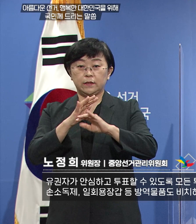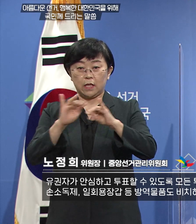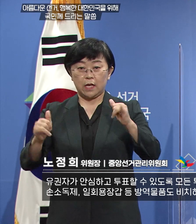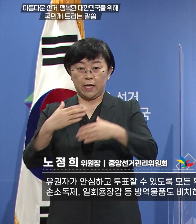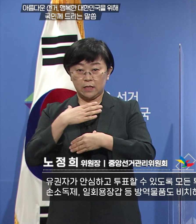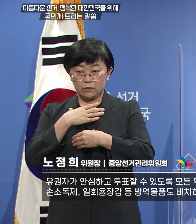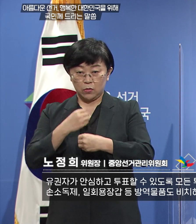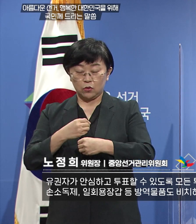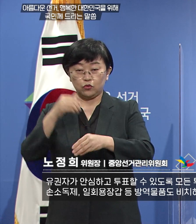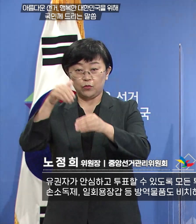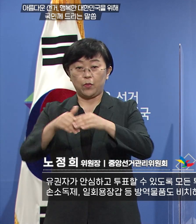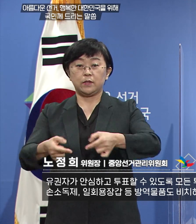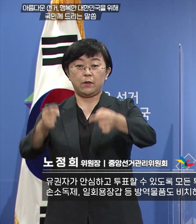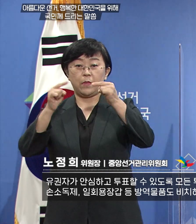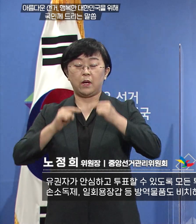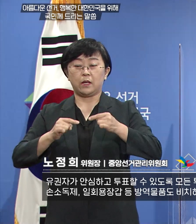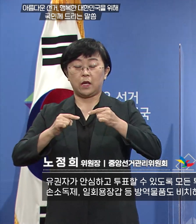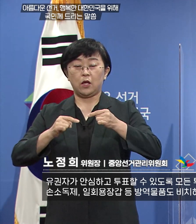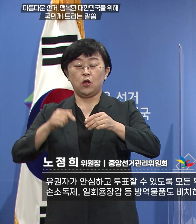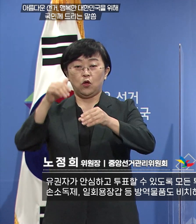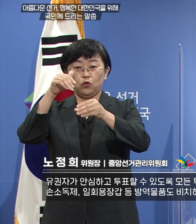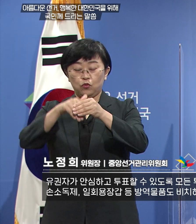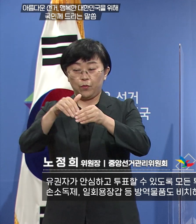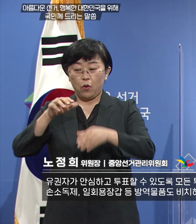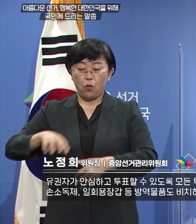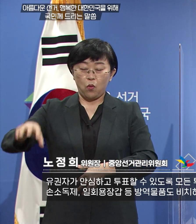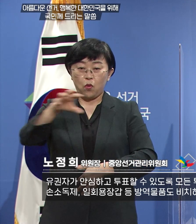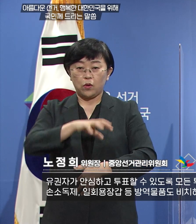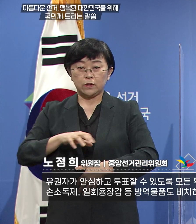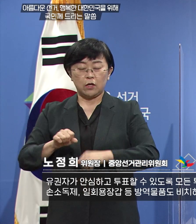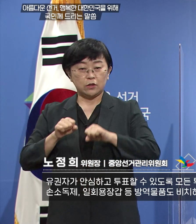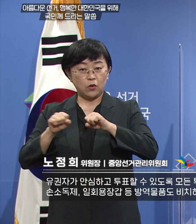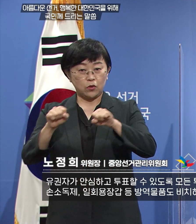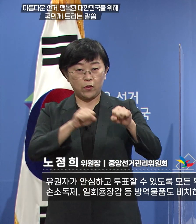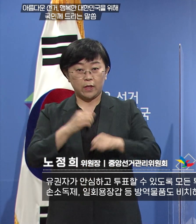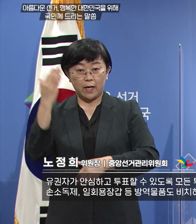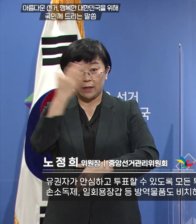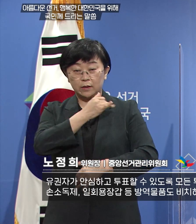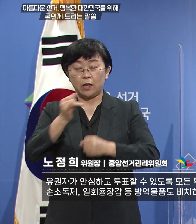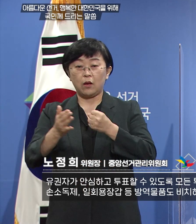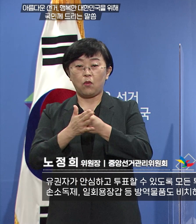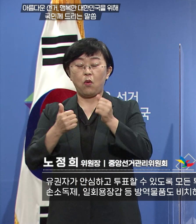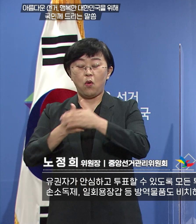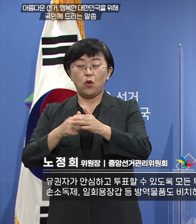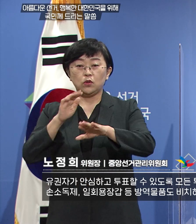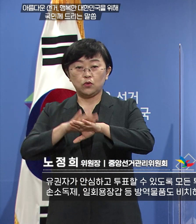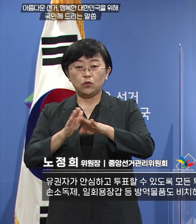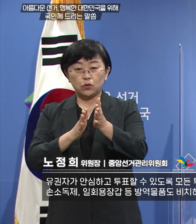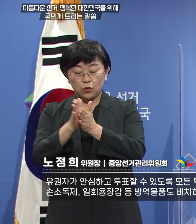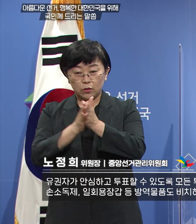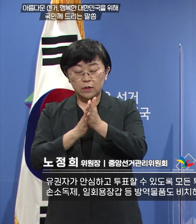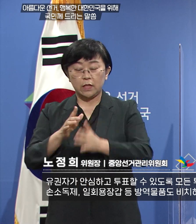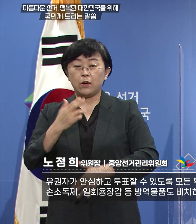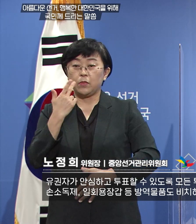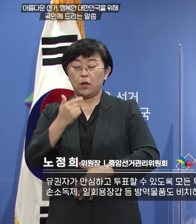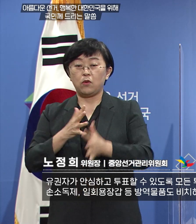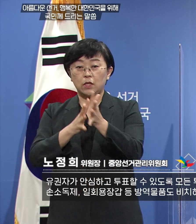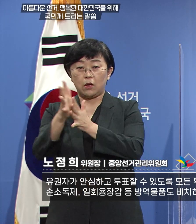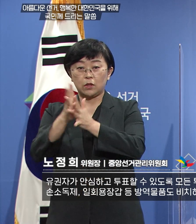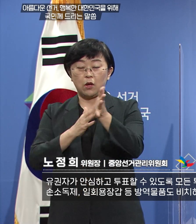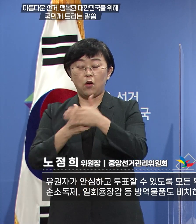수 있도록 모든 투표소를 철저히 방역하였고 손소독제, 일회용 장갑 등 방역